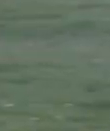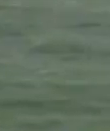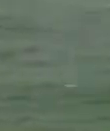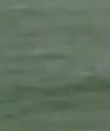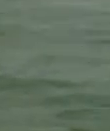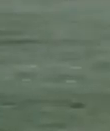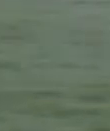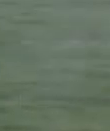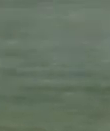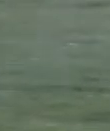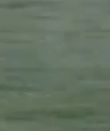Алматинская область